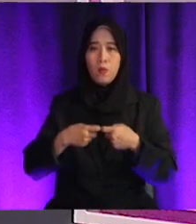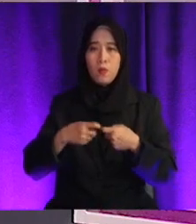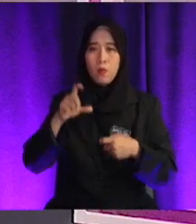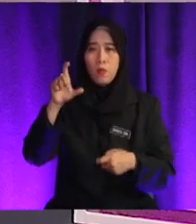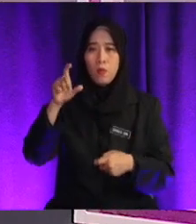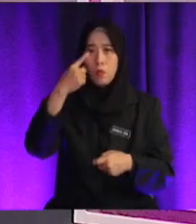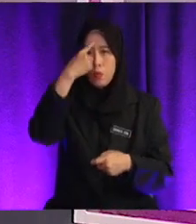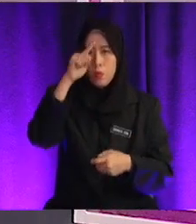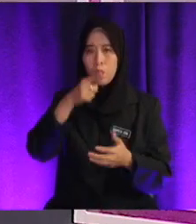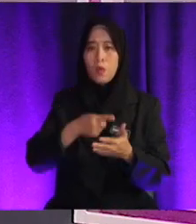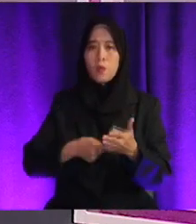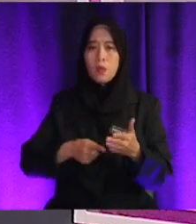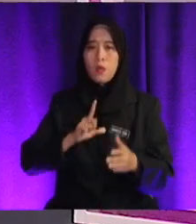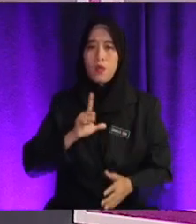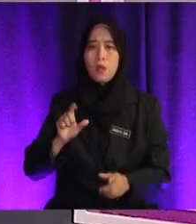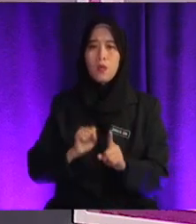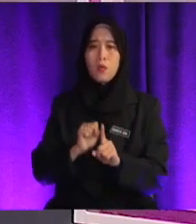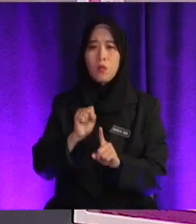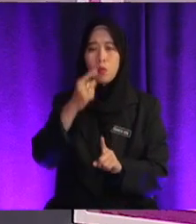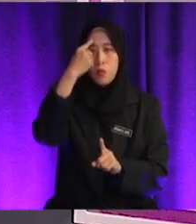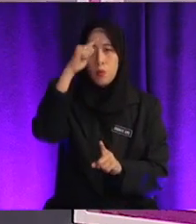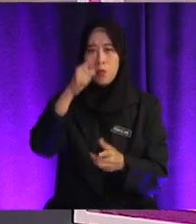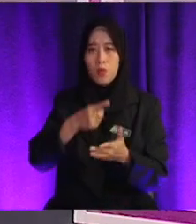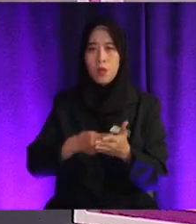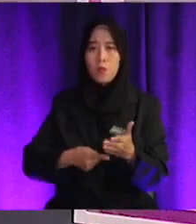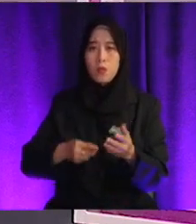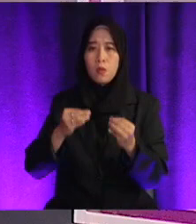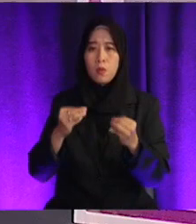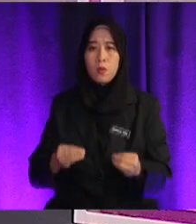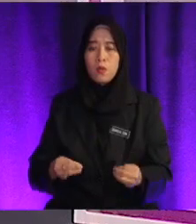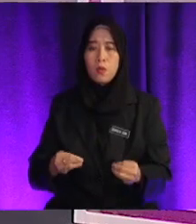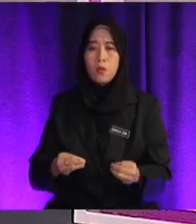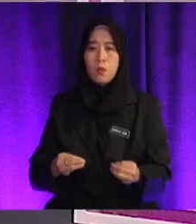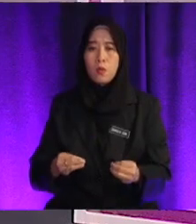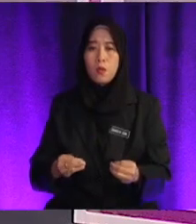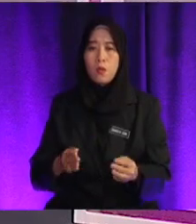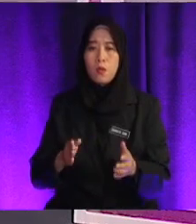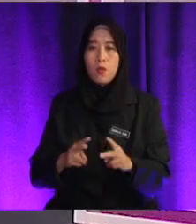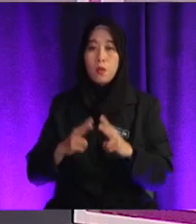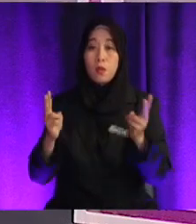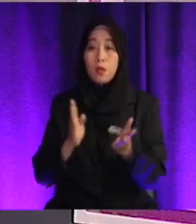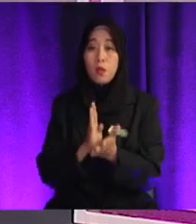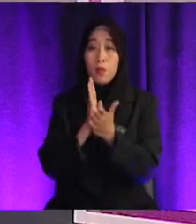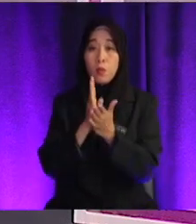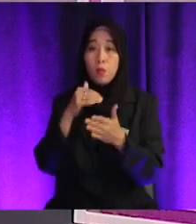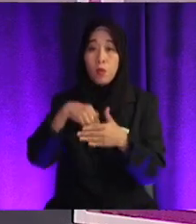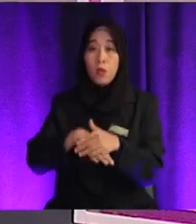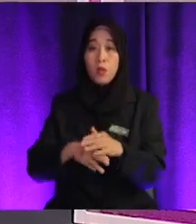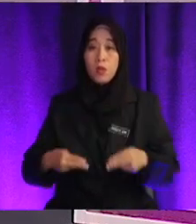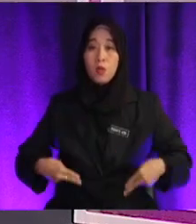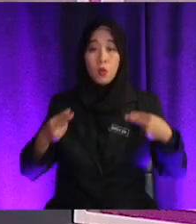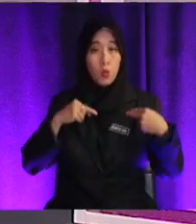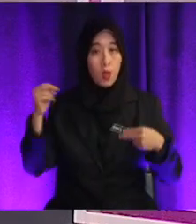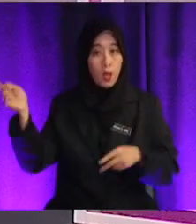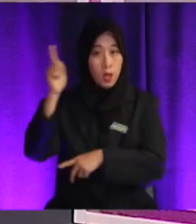manusia? Laras suhu ni untuk apa dengan manusia kan? Okey, untuk Fuse ni sebenarnya dia sangat membantu kita dalam kehidupan harian sebab